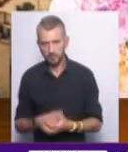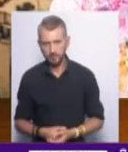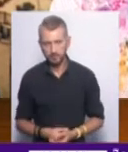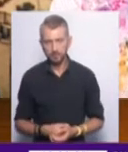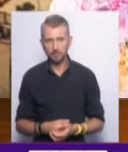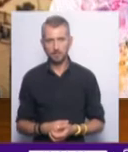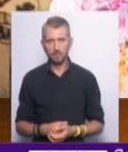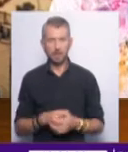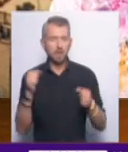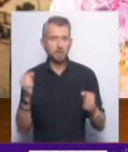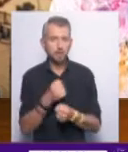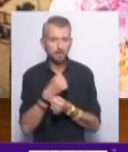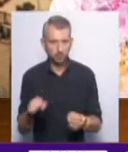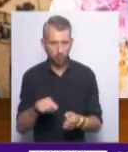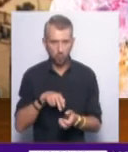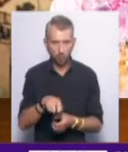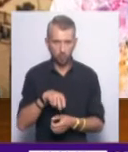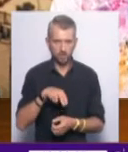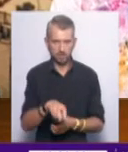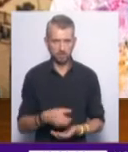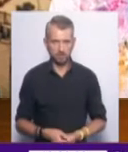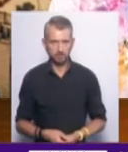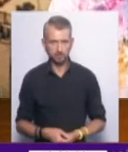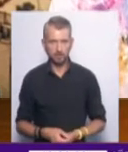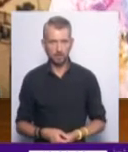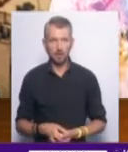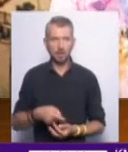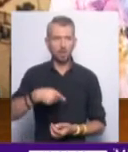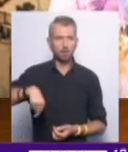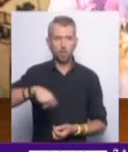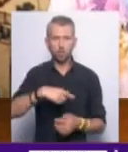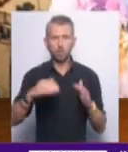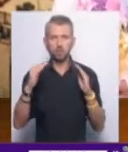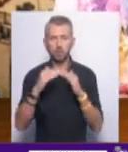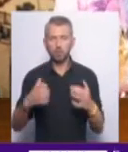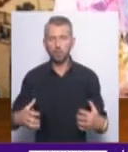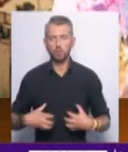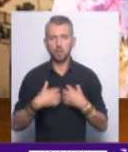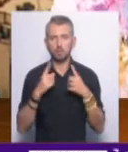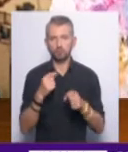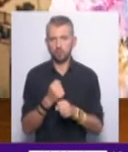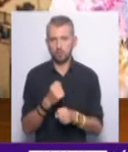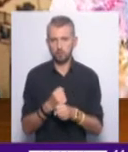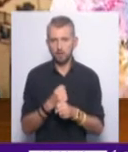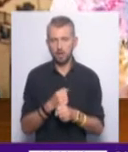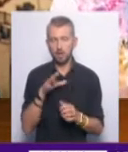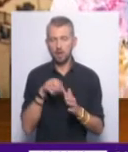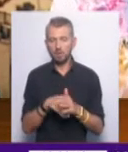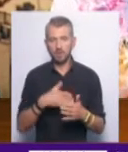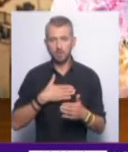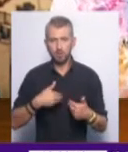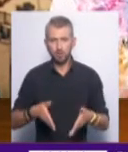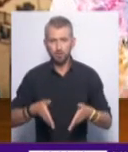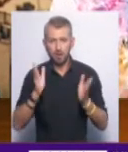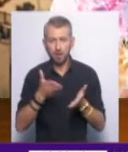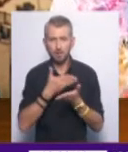риють. Невозможно ходити. Вокруг дома ужасно, що робиться. У парадних в нас немає